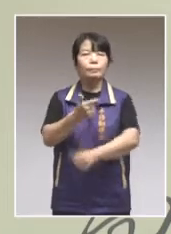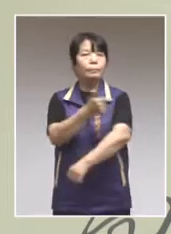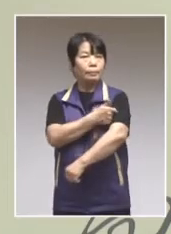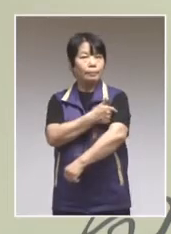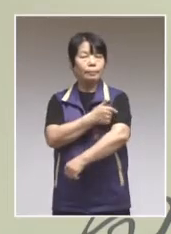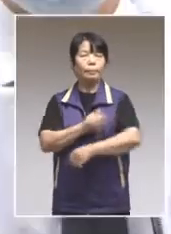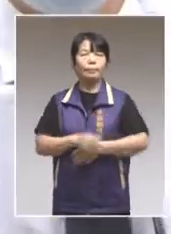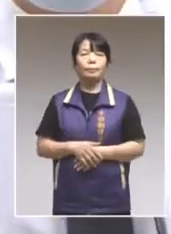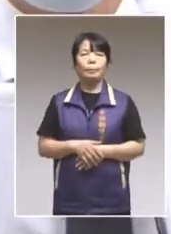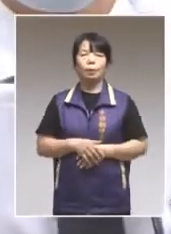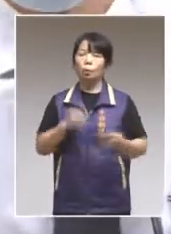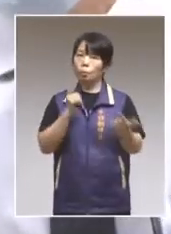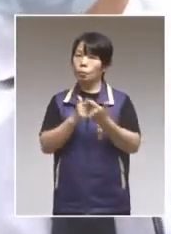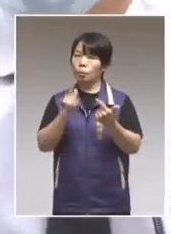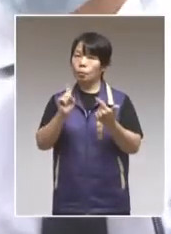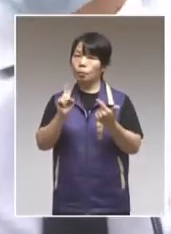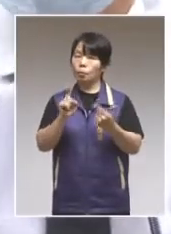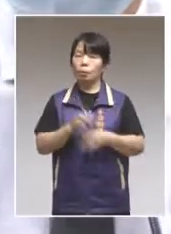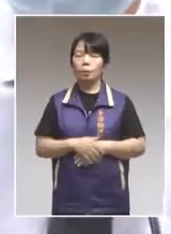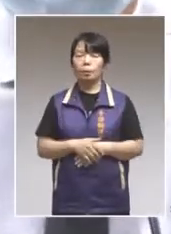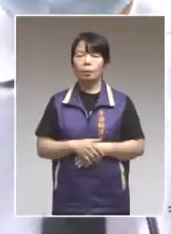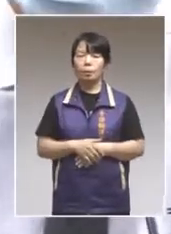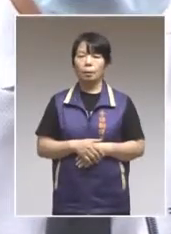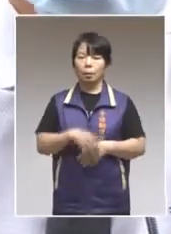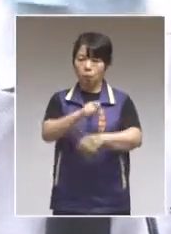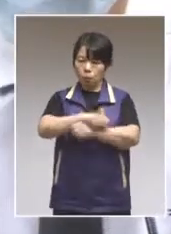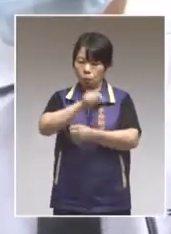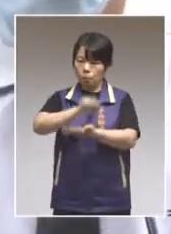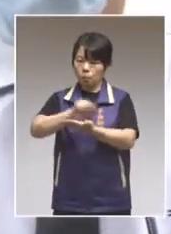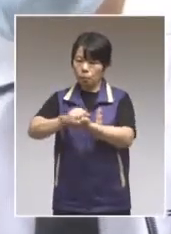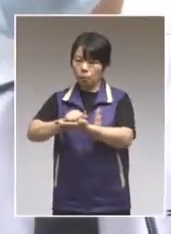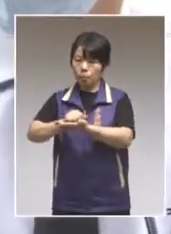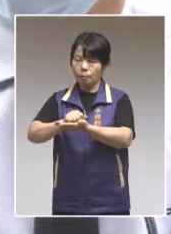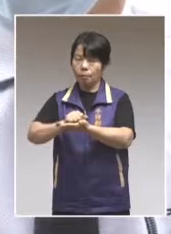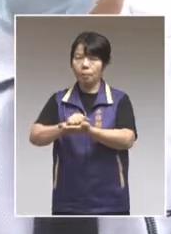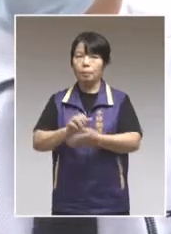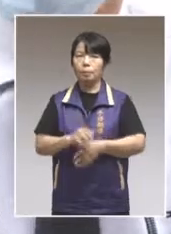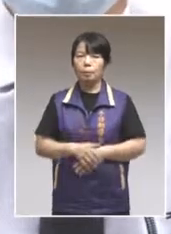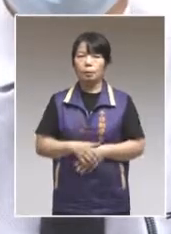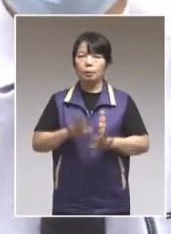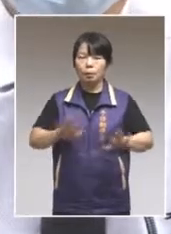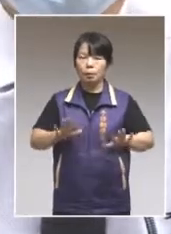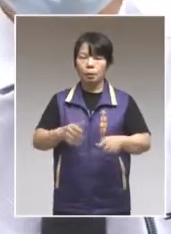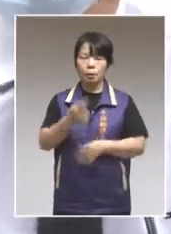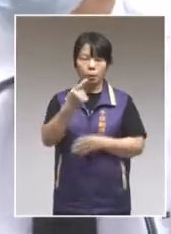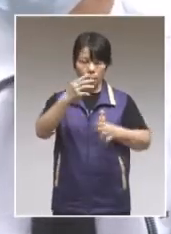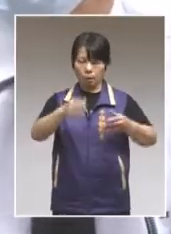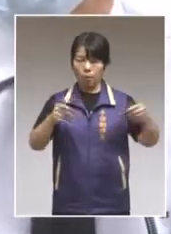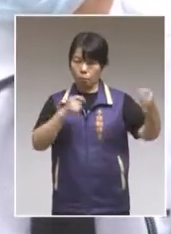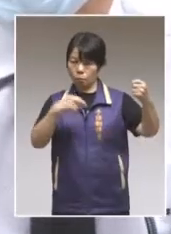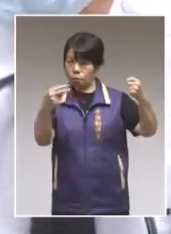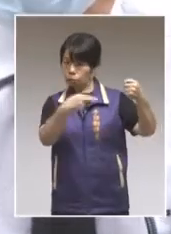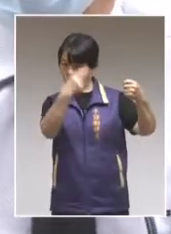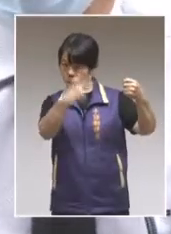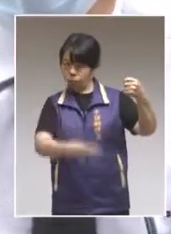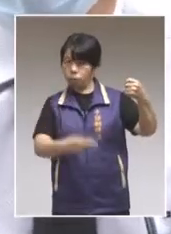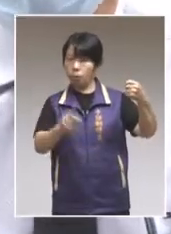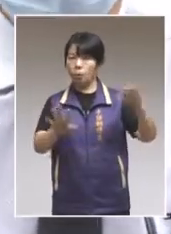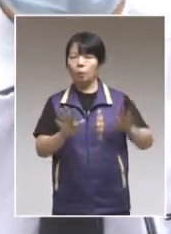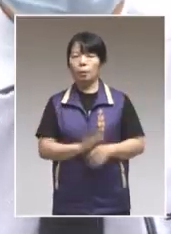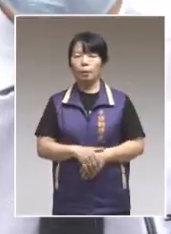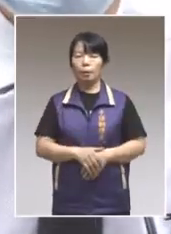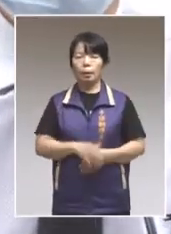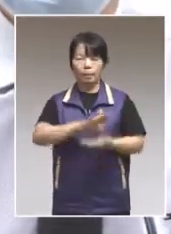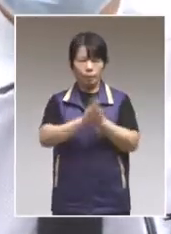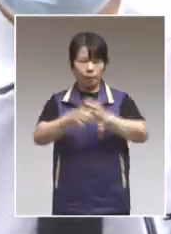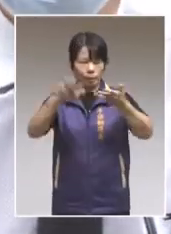然是符合学理上的一个建议的那我们从这个图卡可以看得到说，变成重